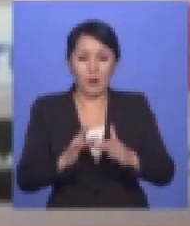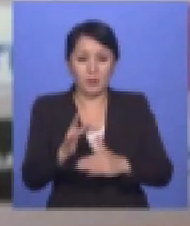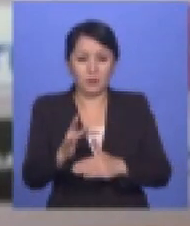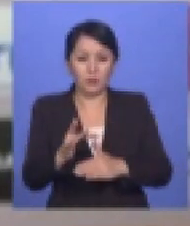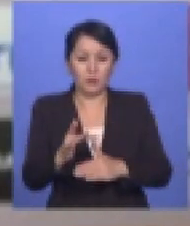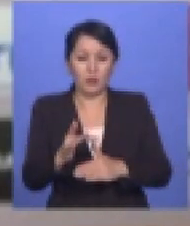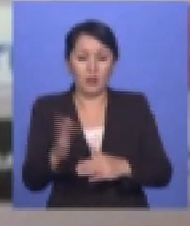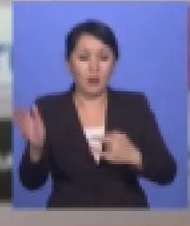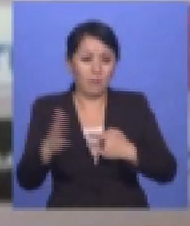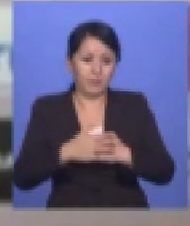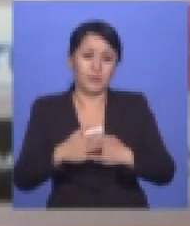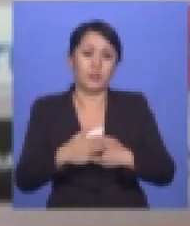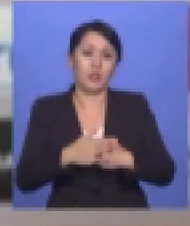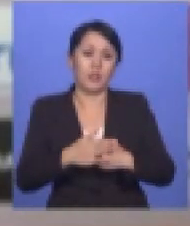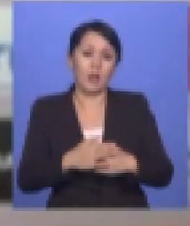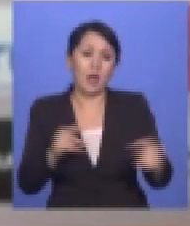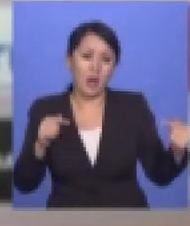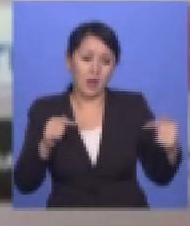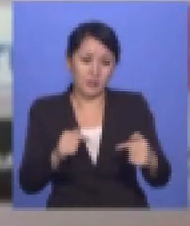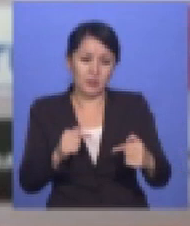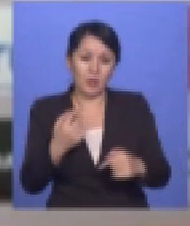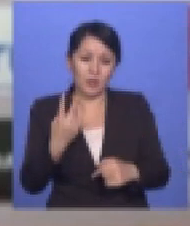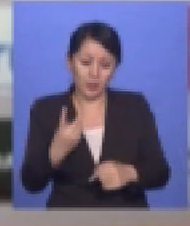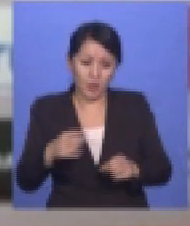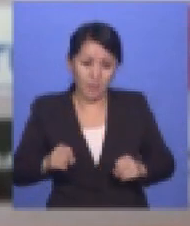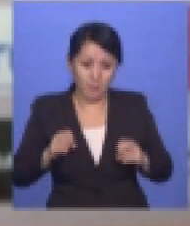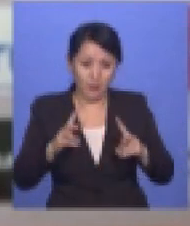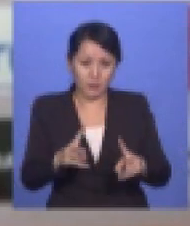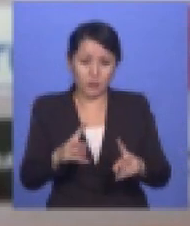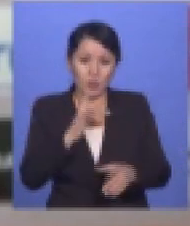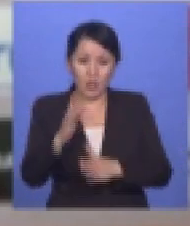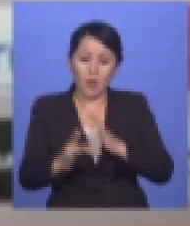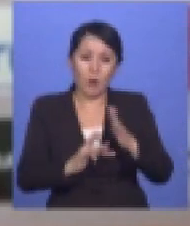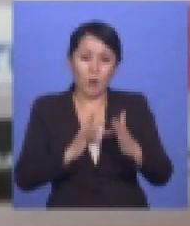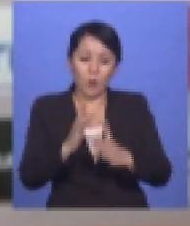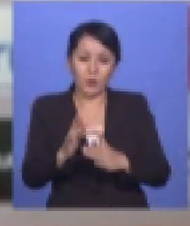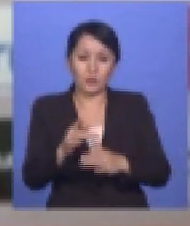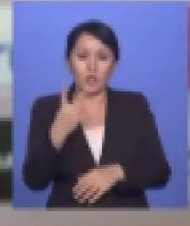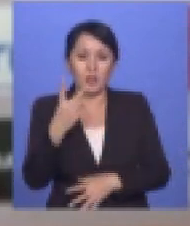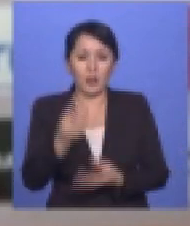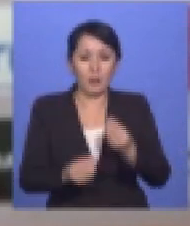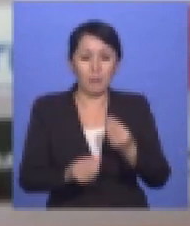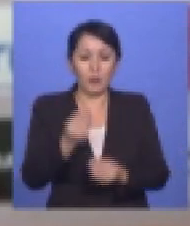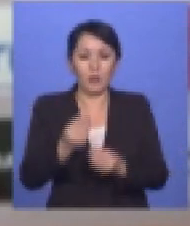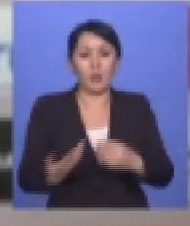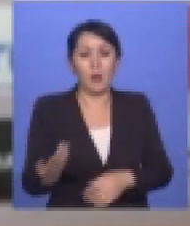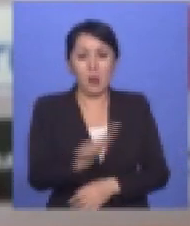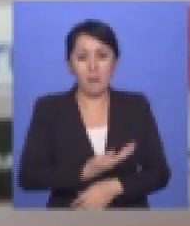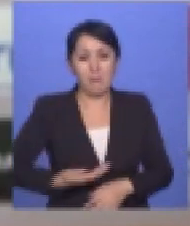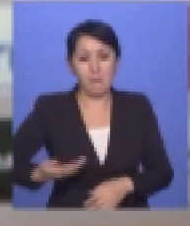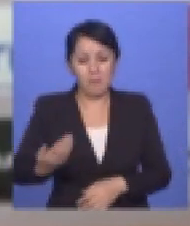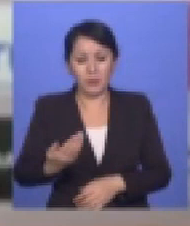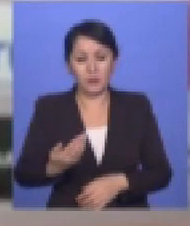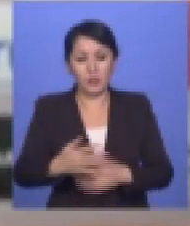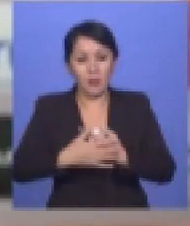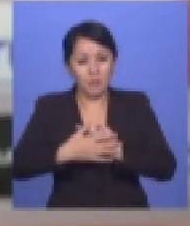жабуды сұрадым. Бірақ қарсыластардың ең қауіпті екі шабуылы орталық алаңнан келді. Ал екінші таймға тоқталатын болсақ, біздің ойыншыларға есепте